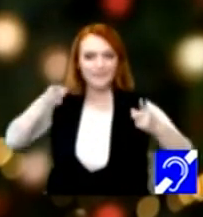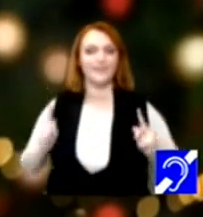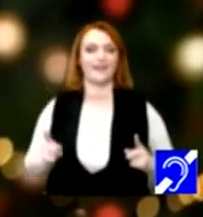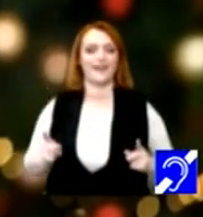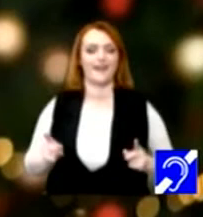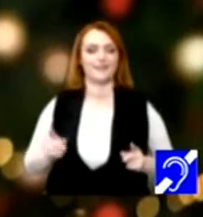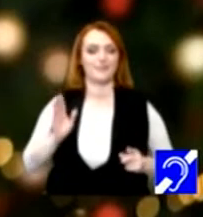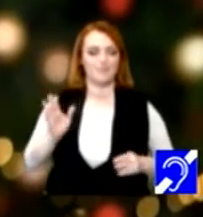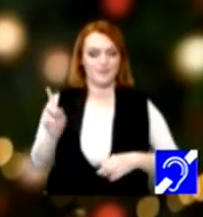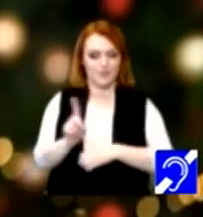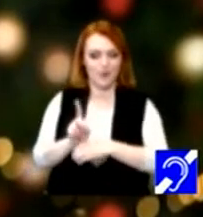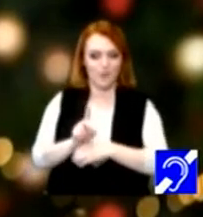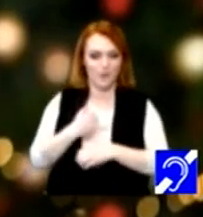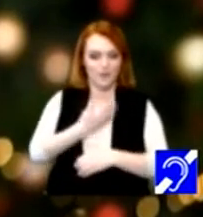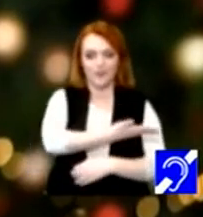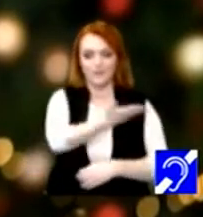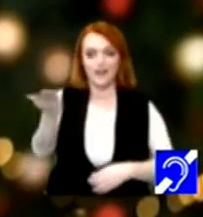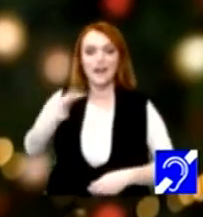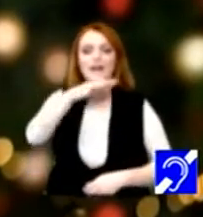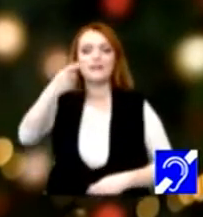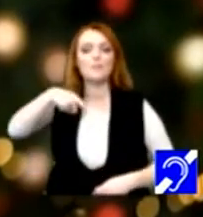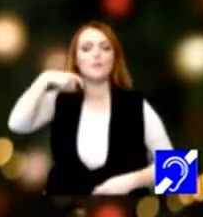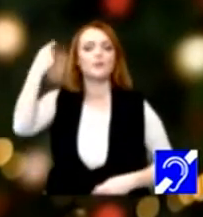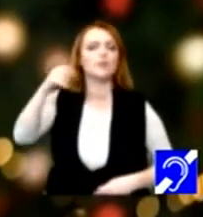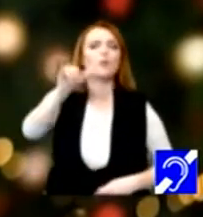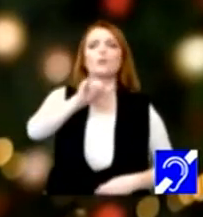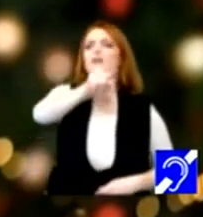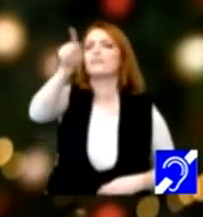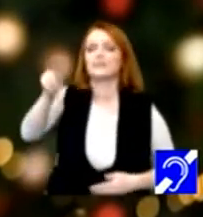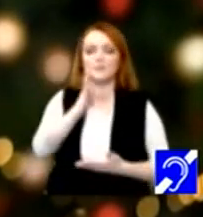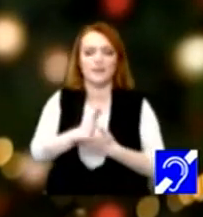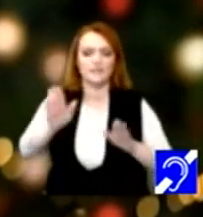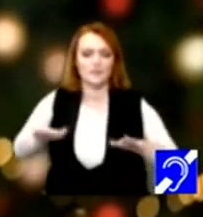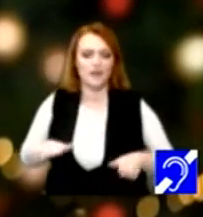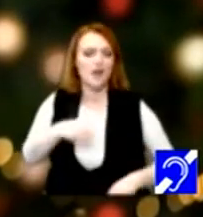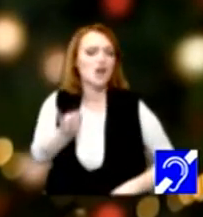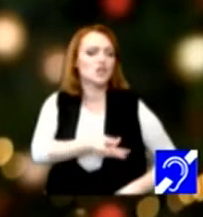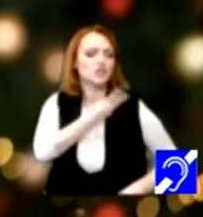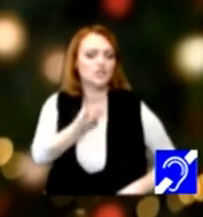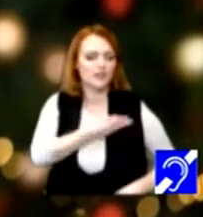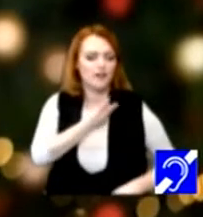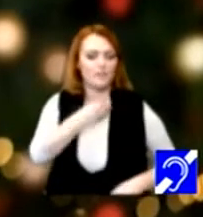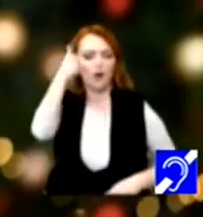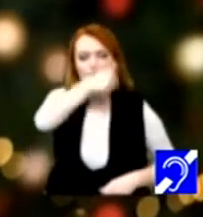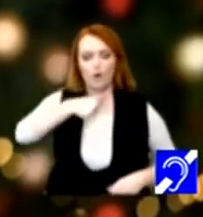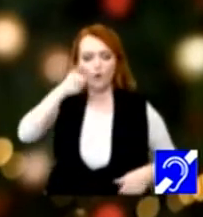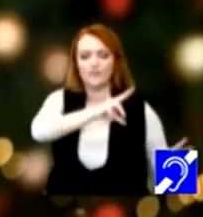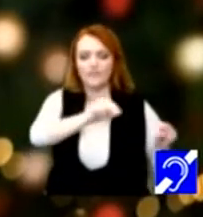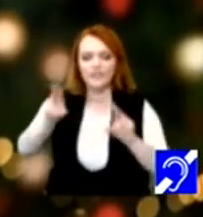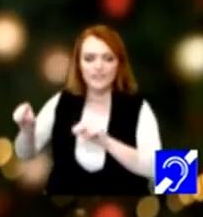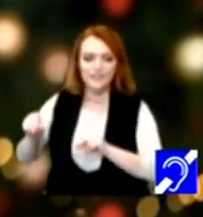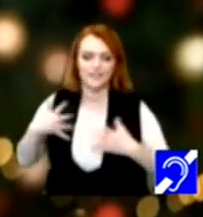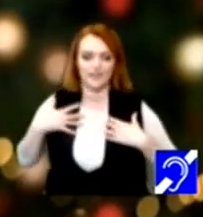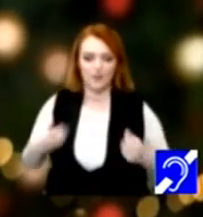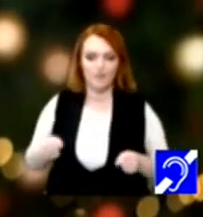în normalitate. La mulți ani, oriunde vă aflați, vă doresc un an nou fericit, cu sănătate și